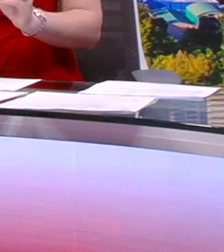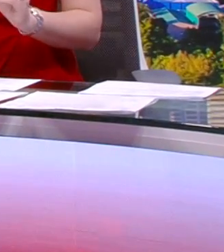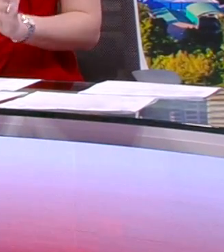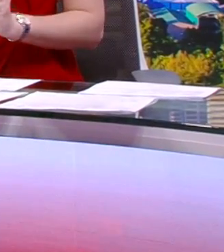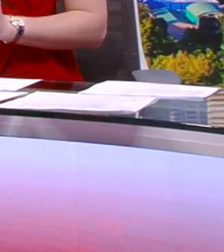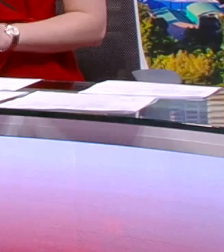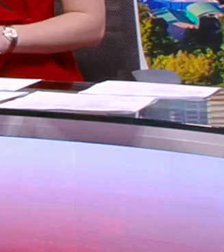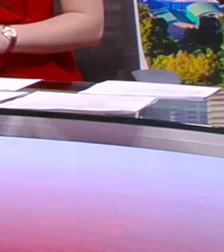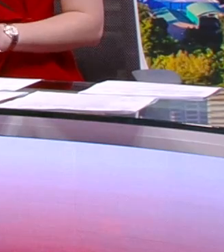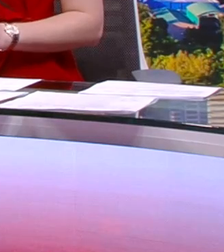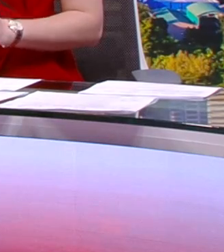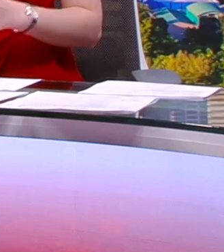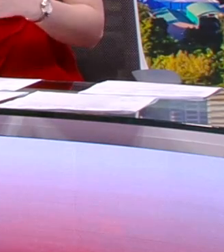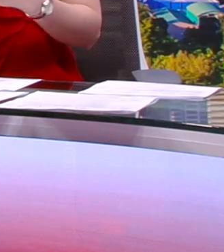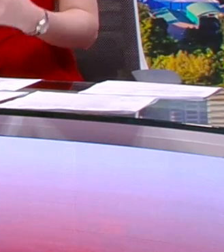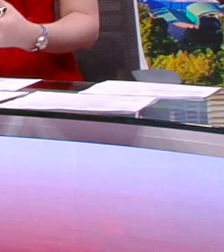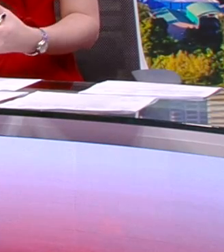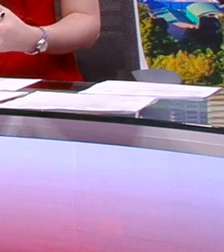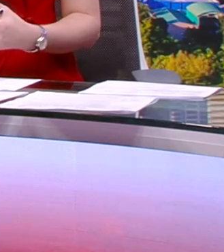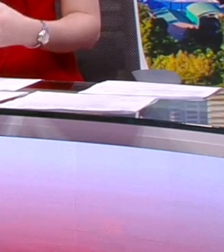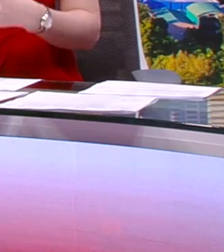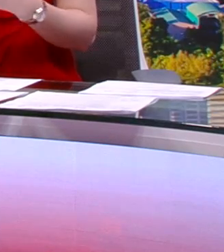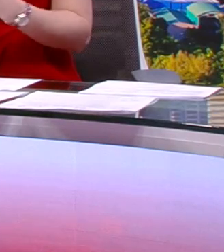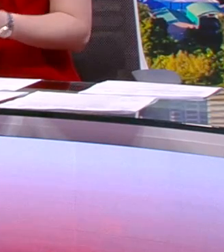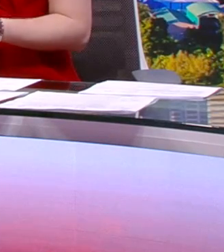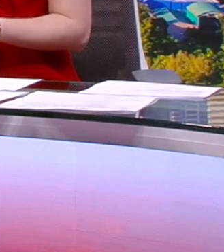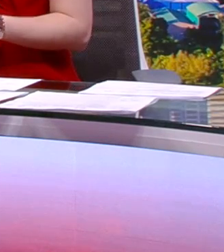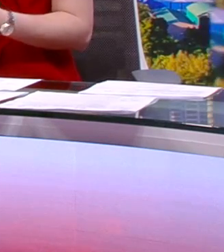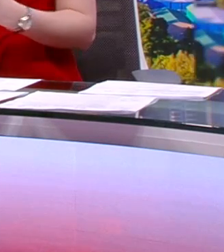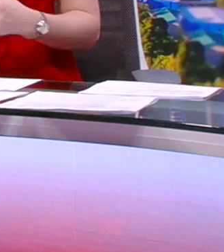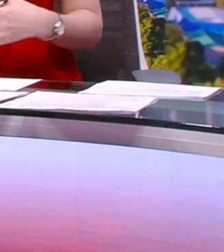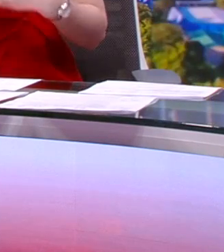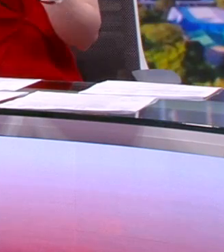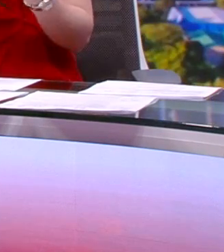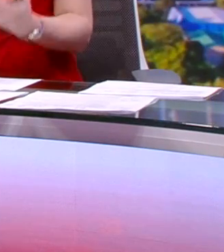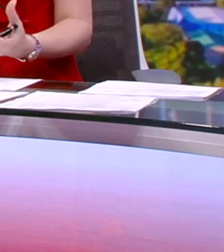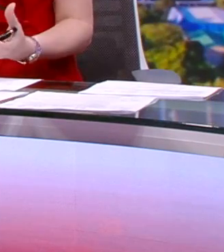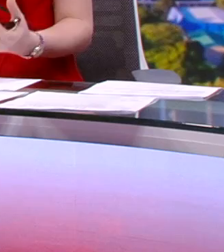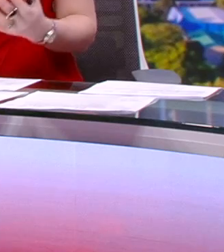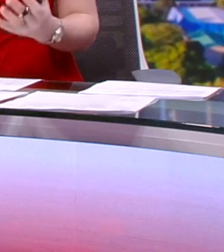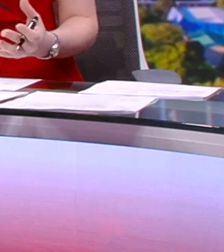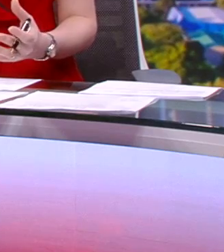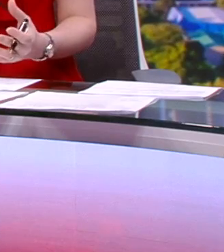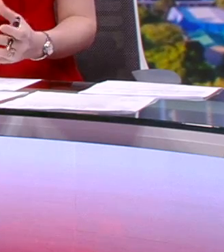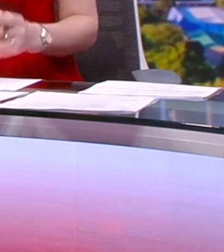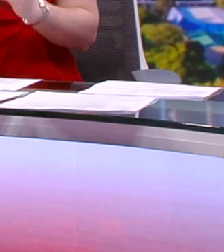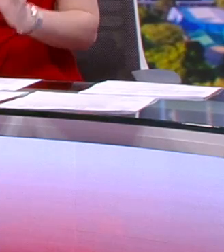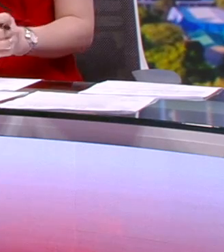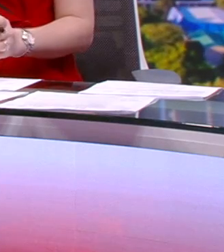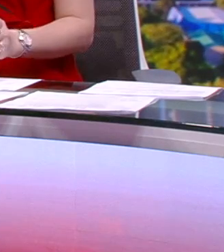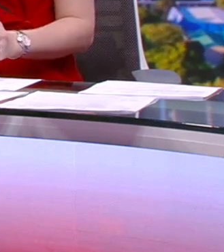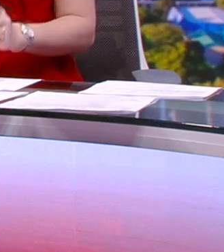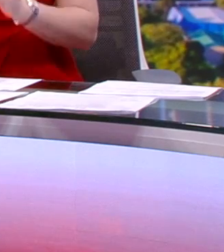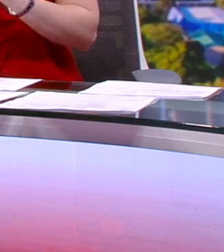เพจ Facebookอันใหม่นะคะที่ใครที่เดือดร้อนนะคะโดยเฉพาะเรื่องของการพนันออนไลน์สามารถที่จะเข้าไปแจ้งเบาะแสการพนันออนไลน์ใน